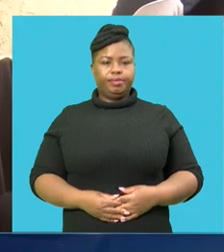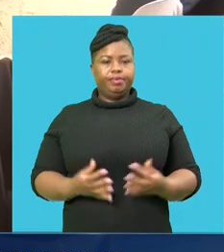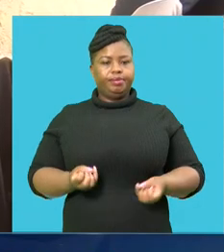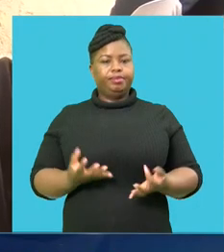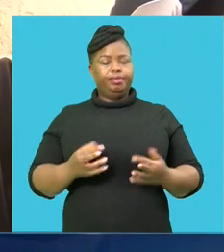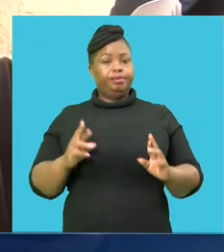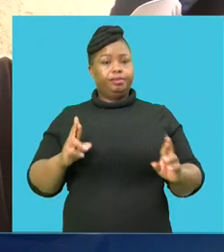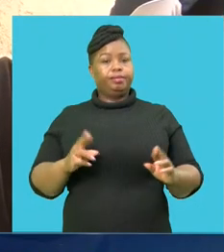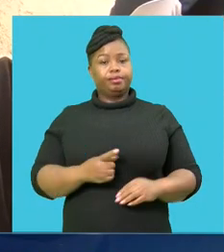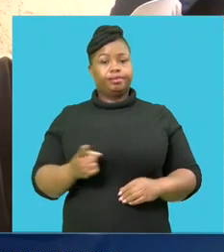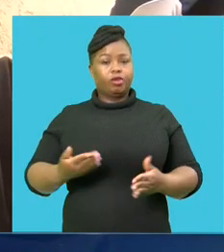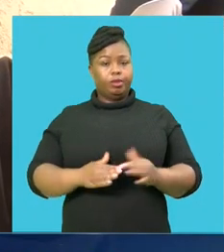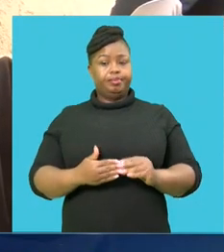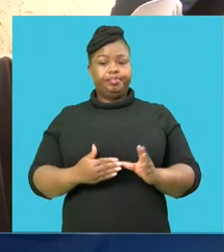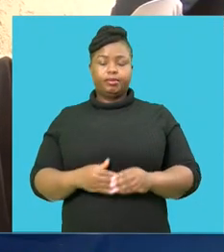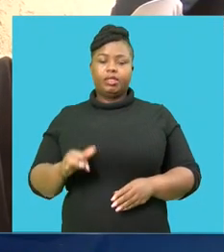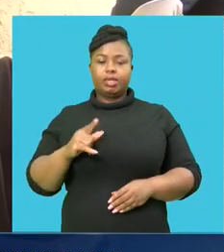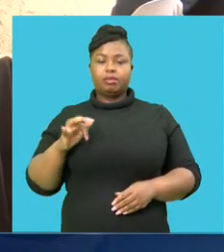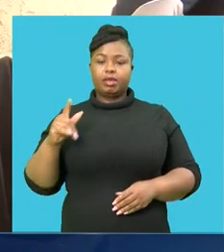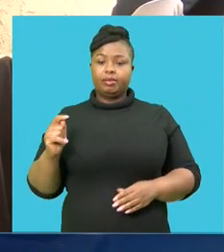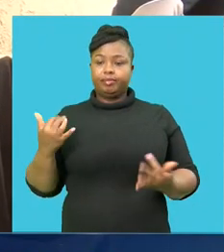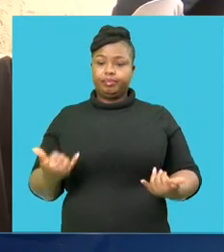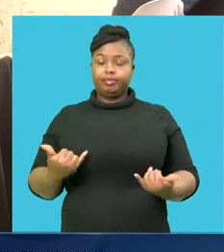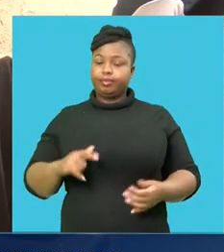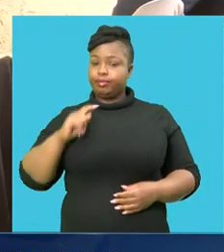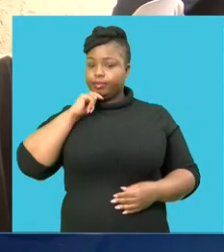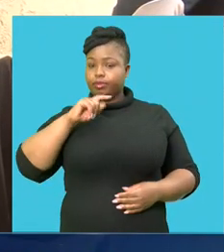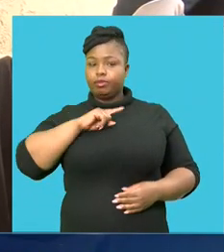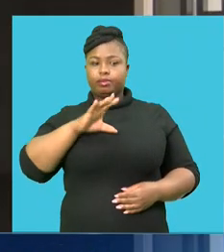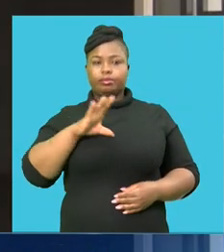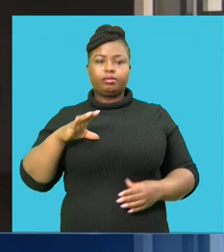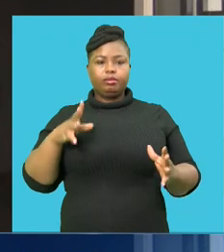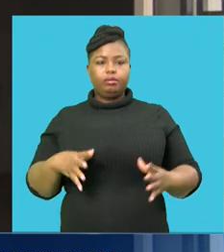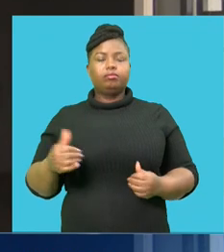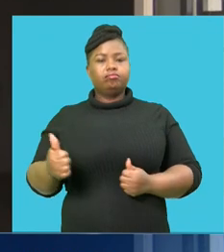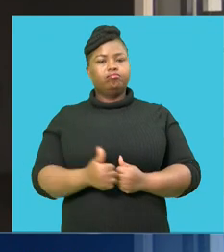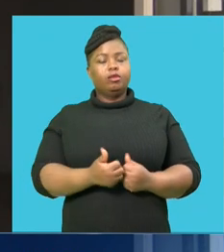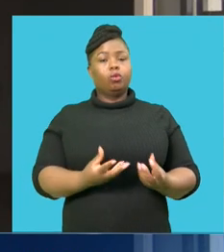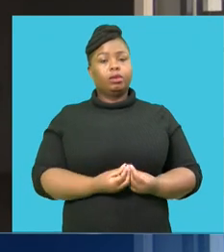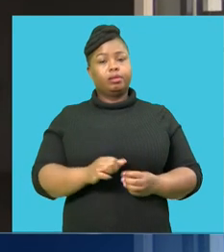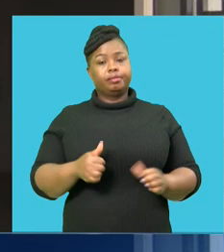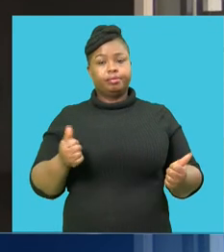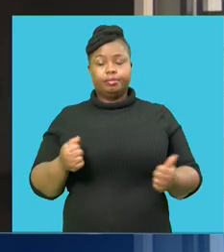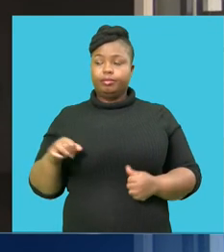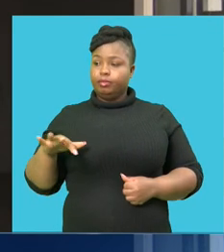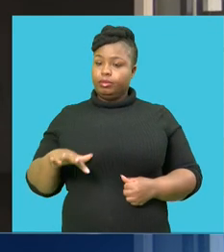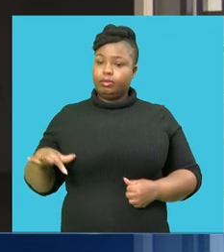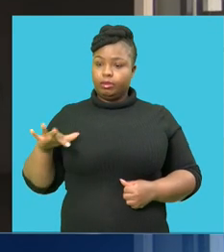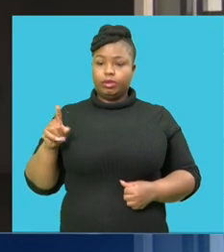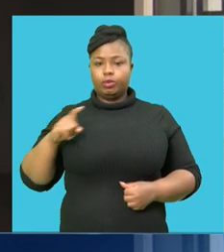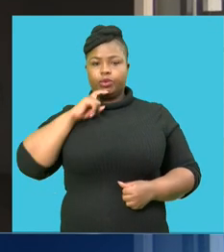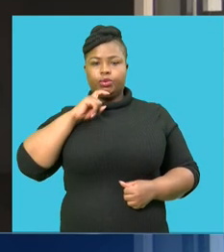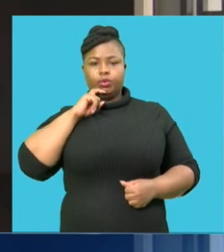Kubuyiswe ithemba kumphakathi waseZandspruit namhlanje njengoba ukhansela ethule ezinye zezakhiwo